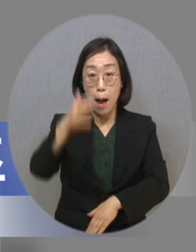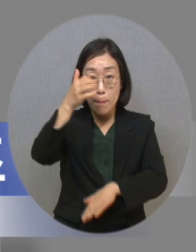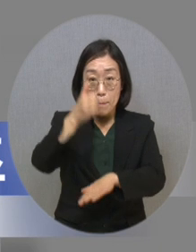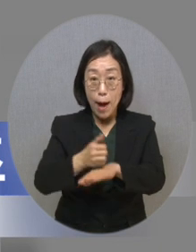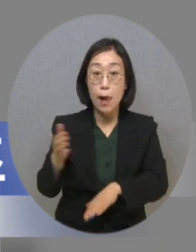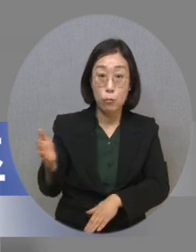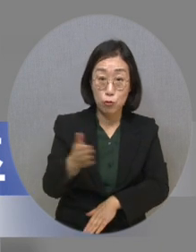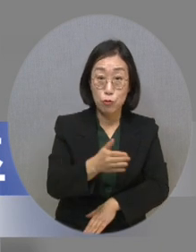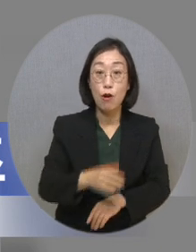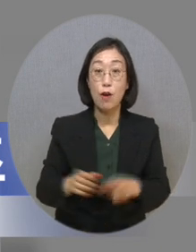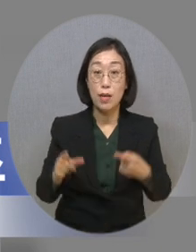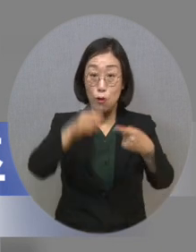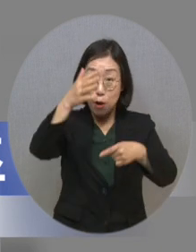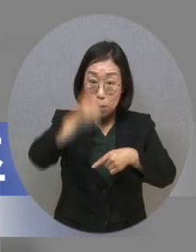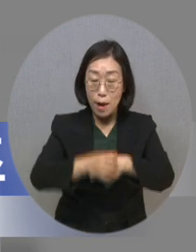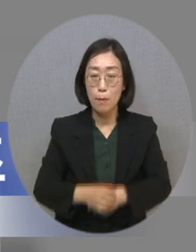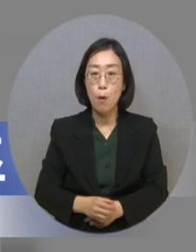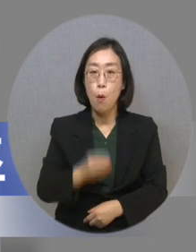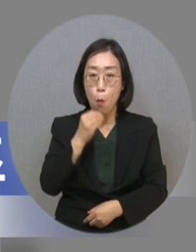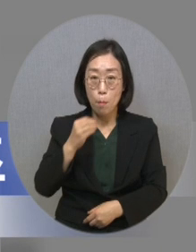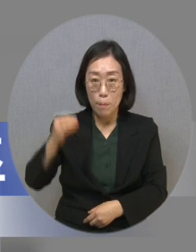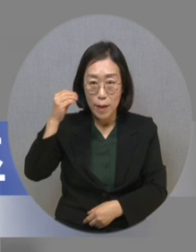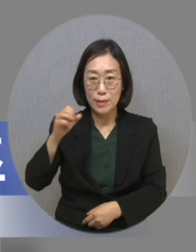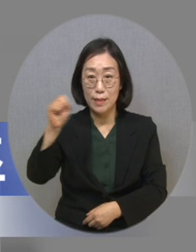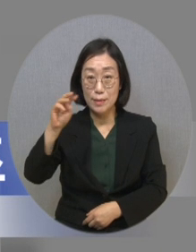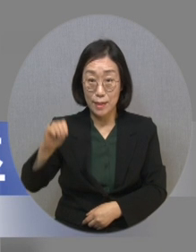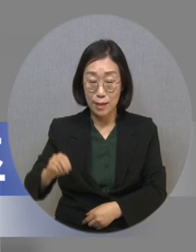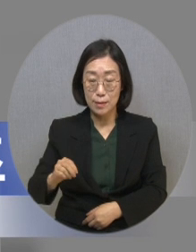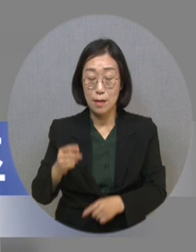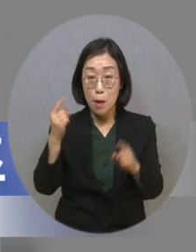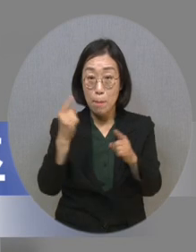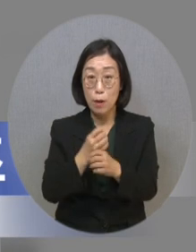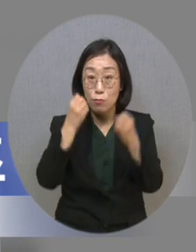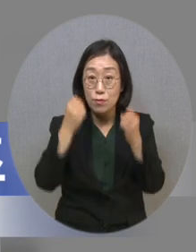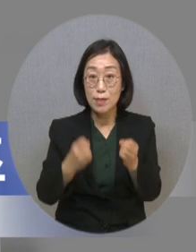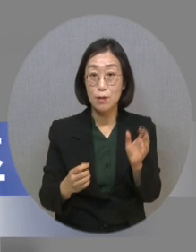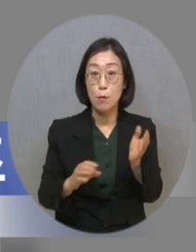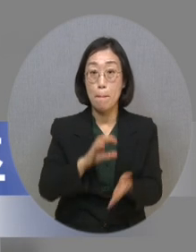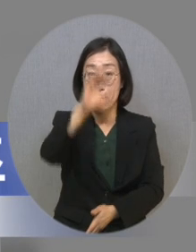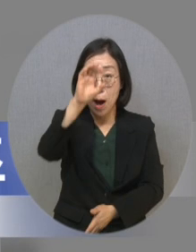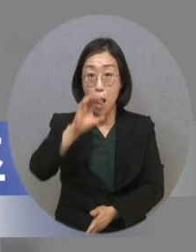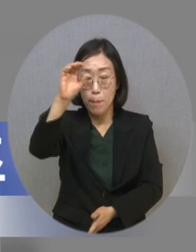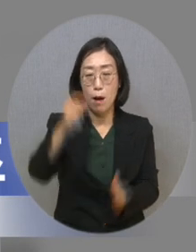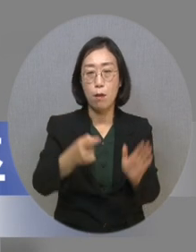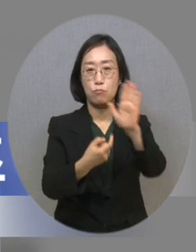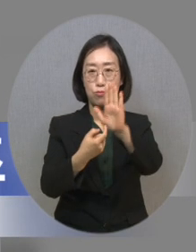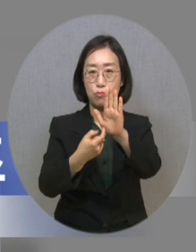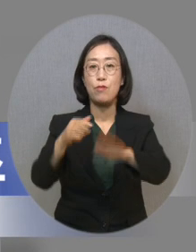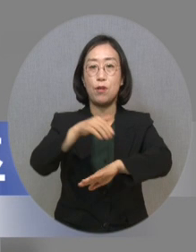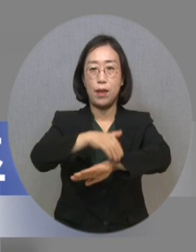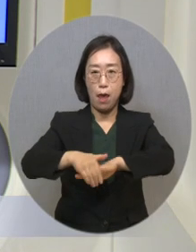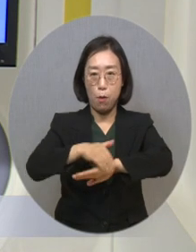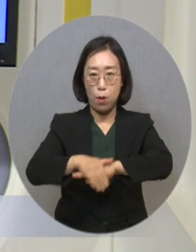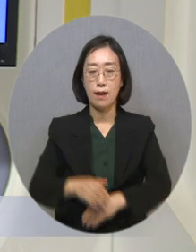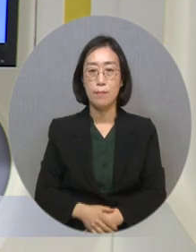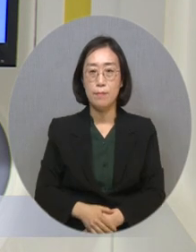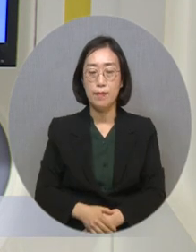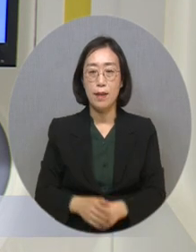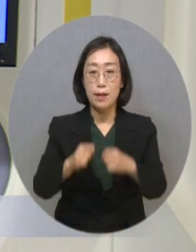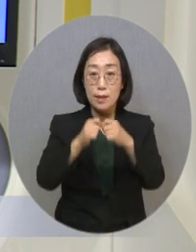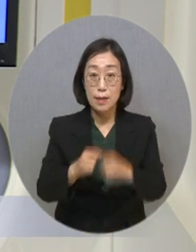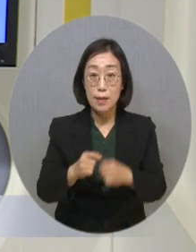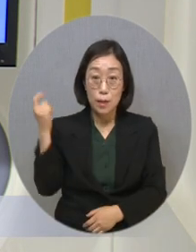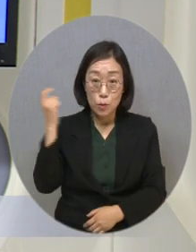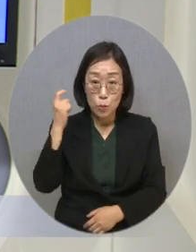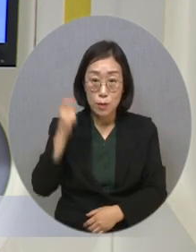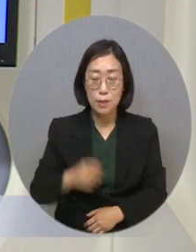순차적으로 인터넷 홈페이지와 SNS 변경된 영문명을 표기할 예정입니다 더 자세한